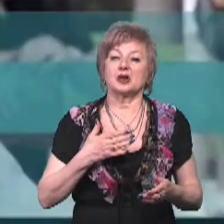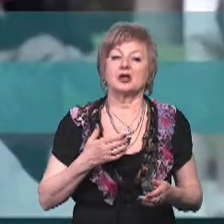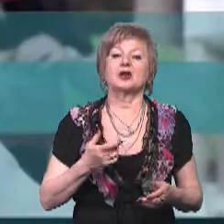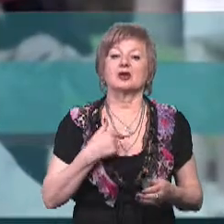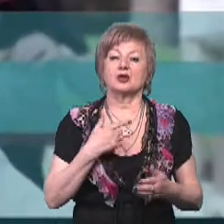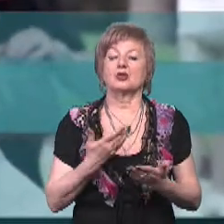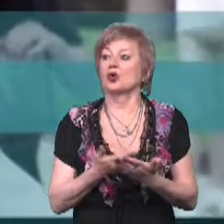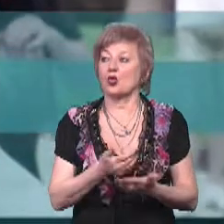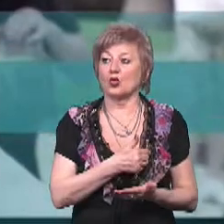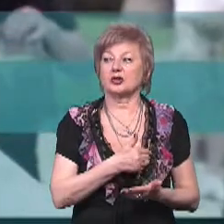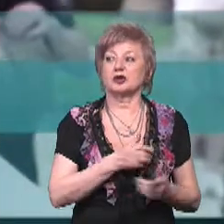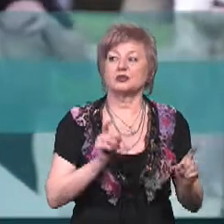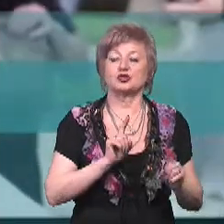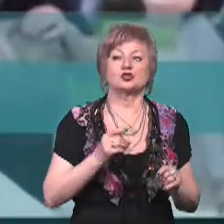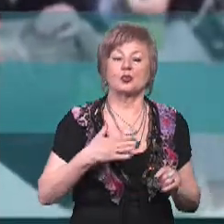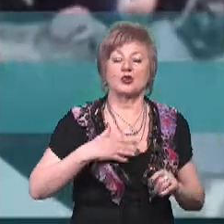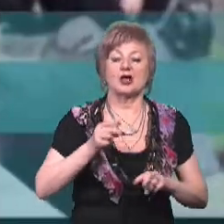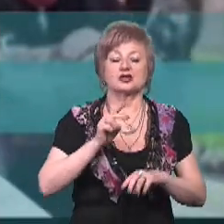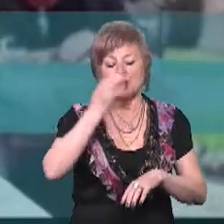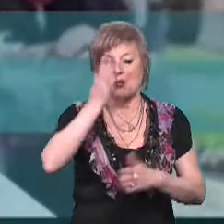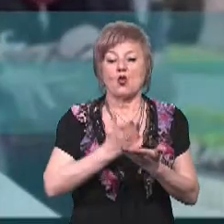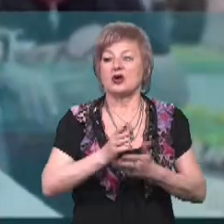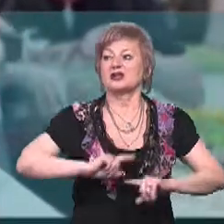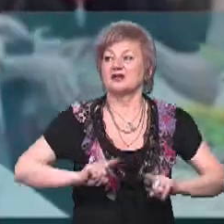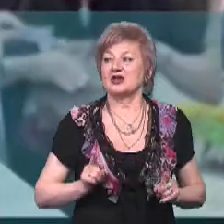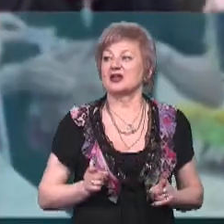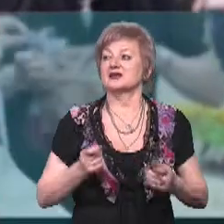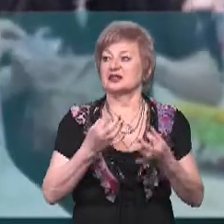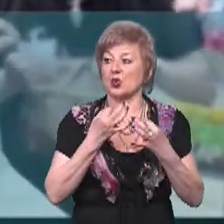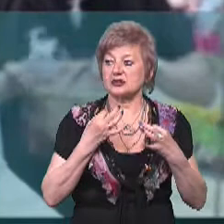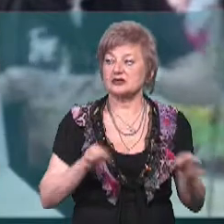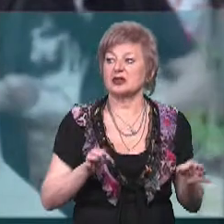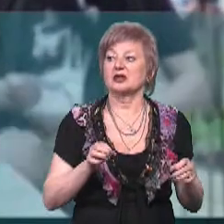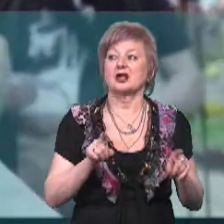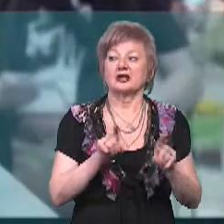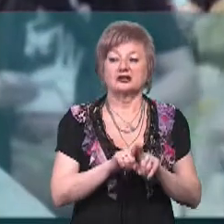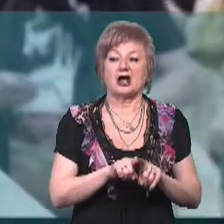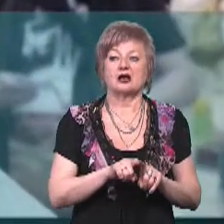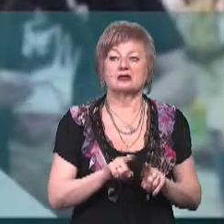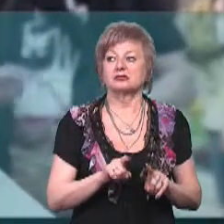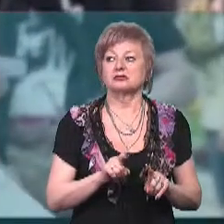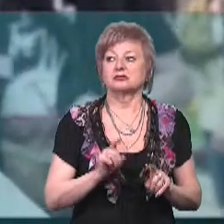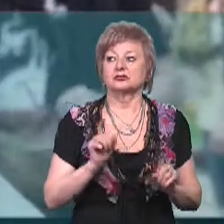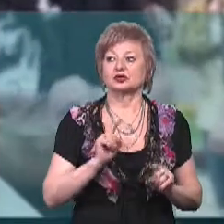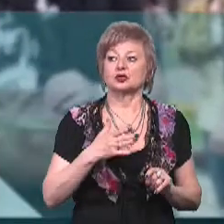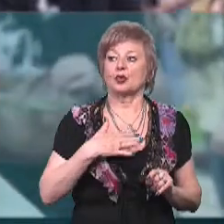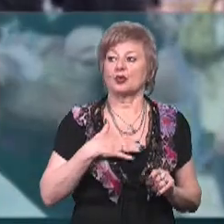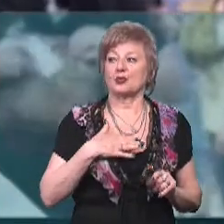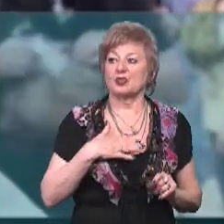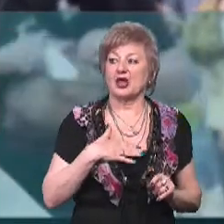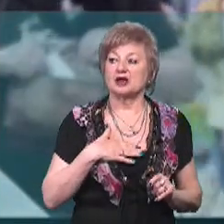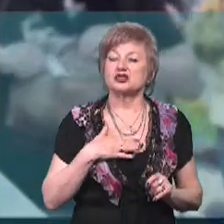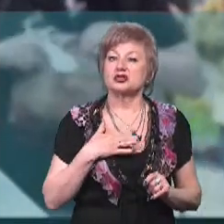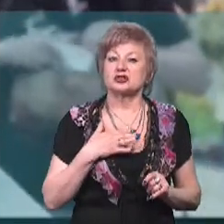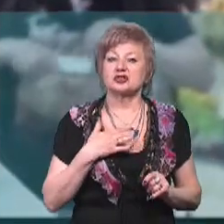мали доступ до наших політв'язнів і наших військовополонених, так само, як щоб наші лікарі могли